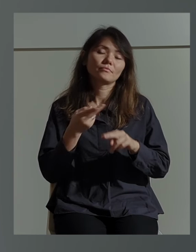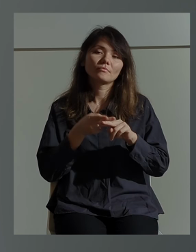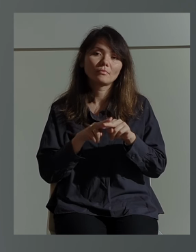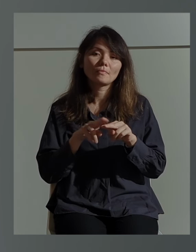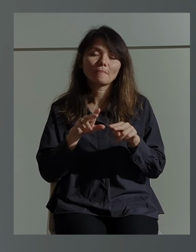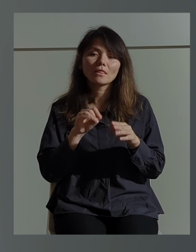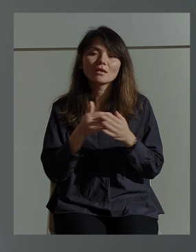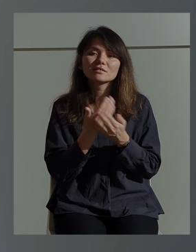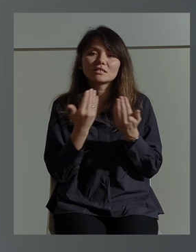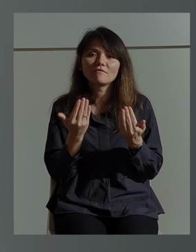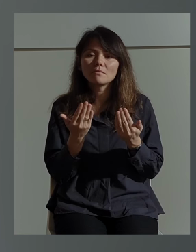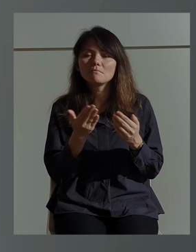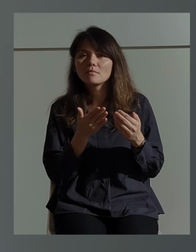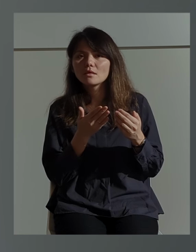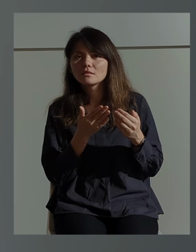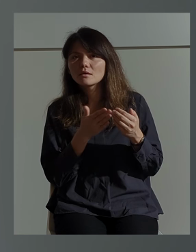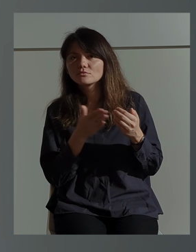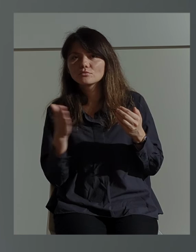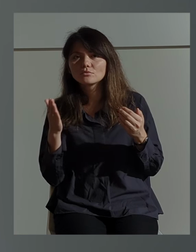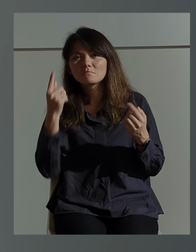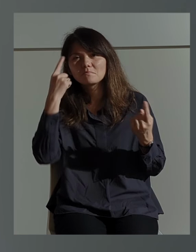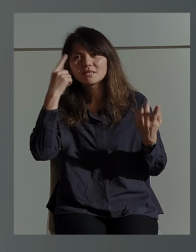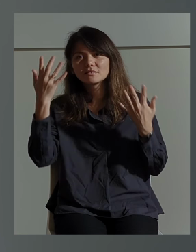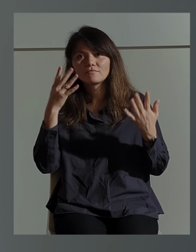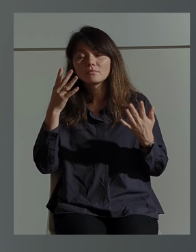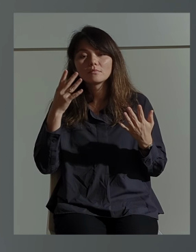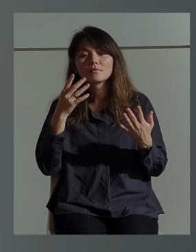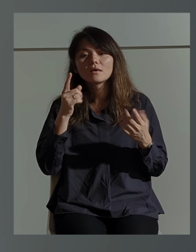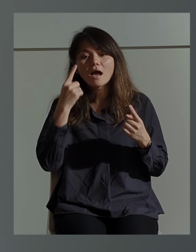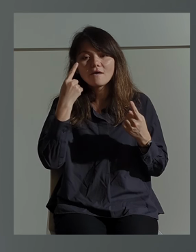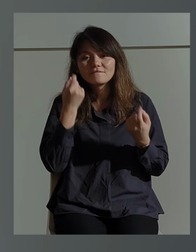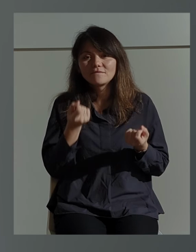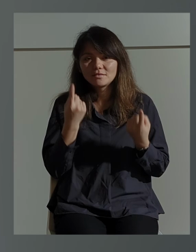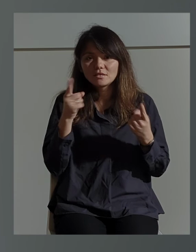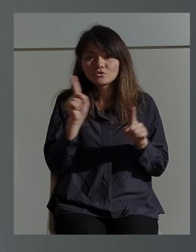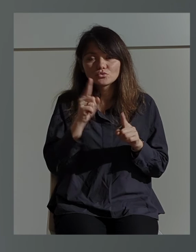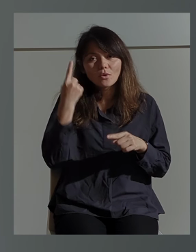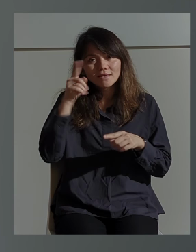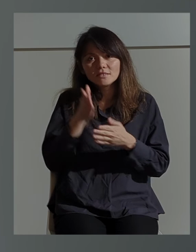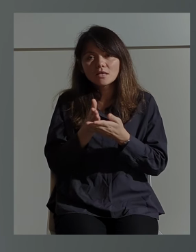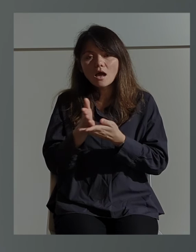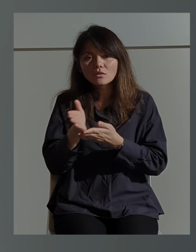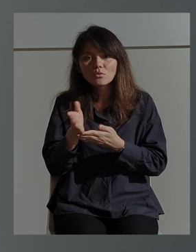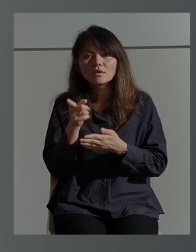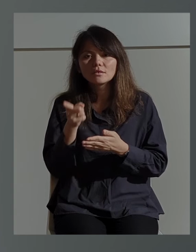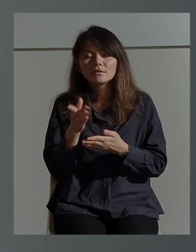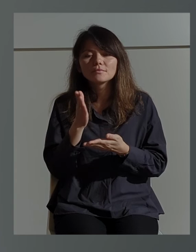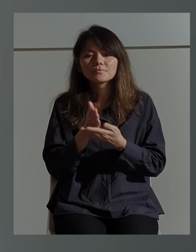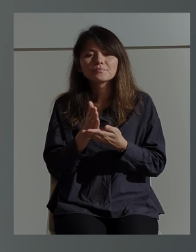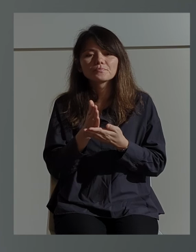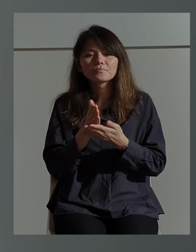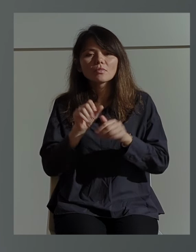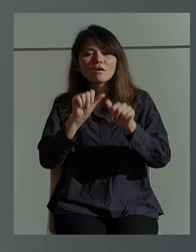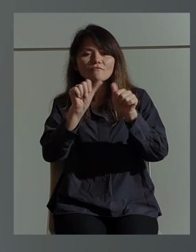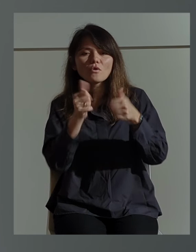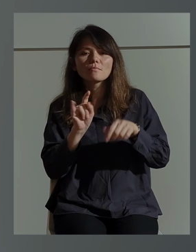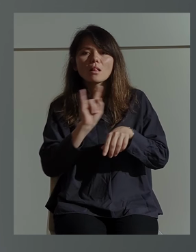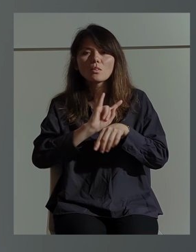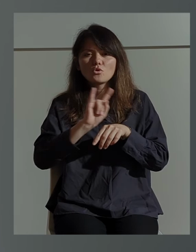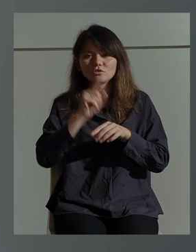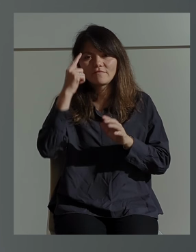отходят представление потому что выясняется что идеология она не является формой ложного сознания которую